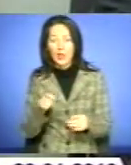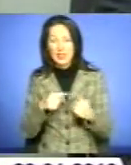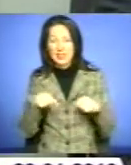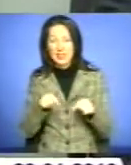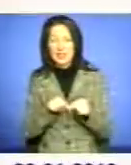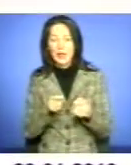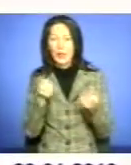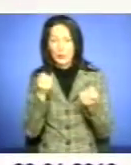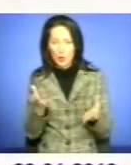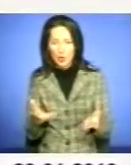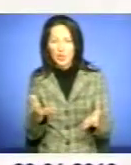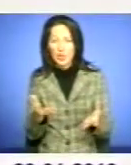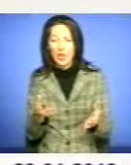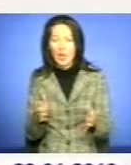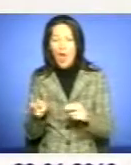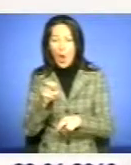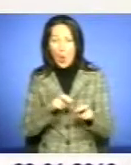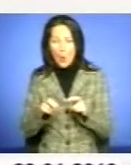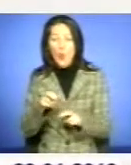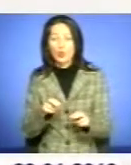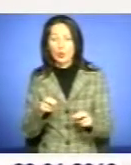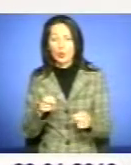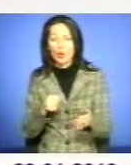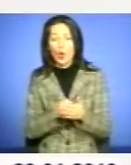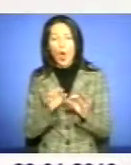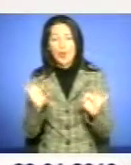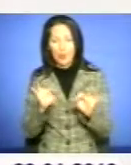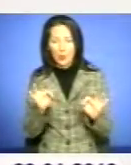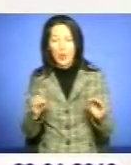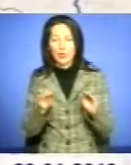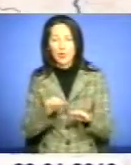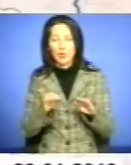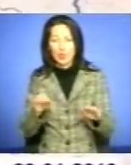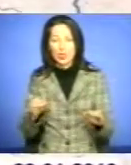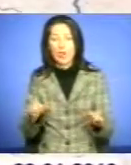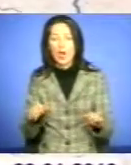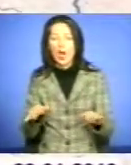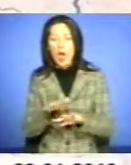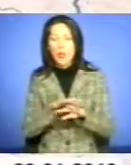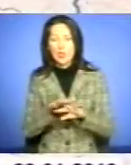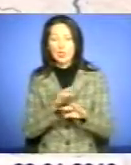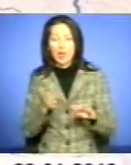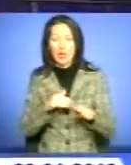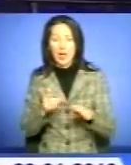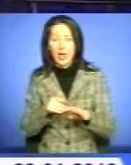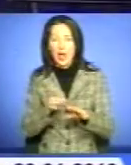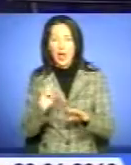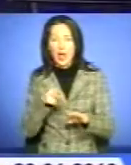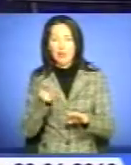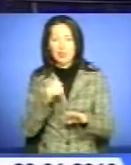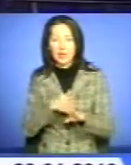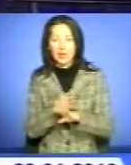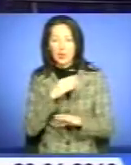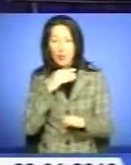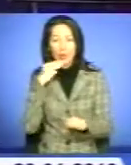процес користування, пошуку та доступу до інформації, розміщеної на публічній кадастровій карті, у багатьох виникла потреба у